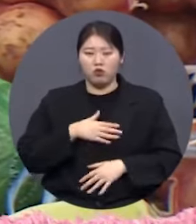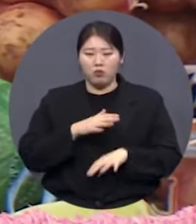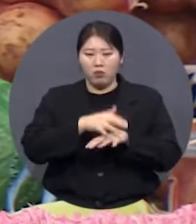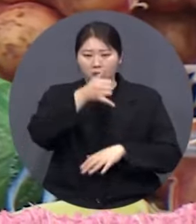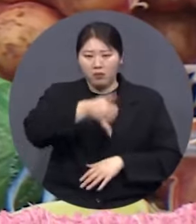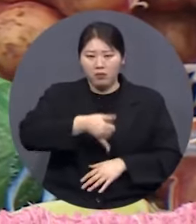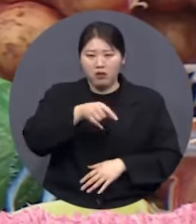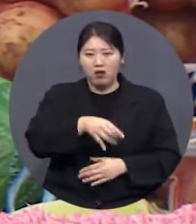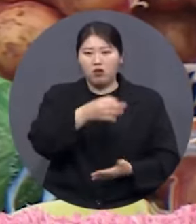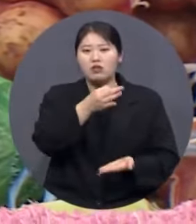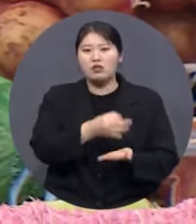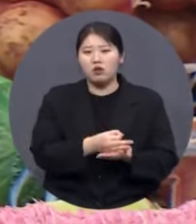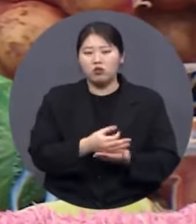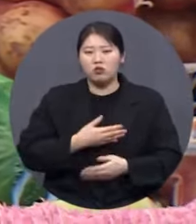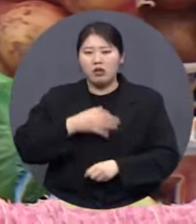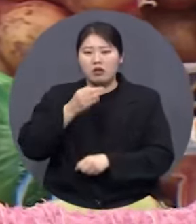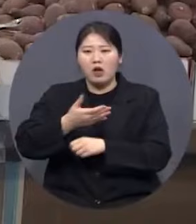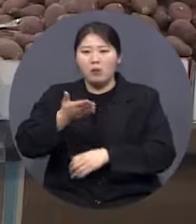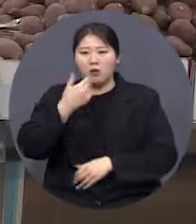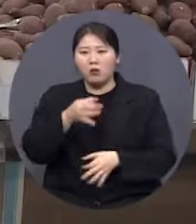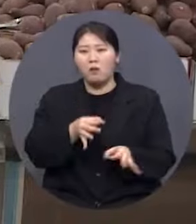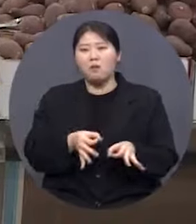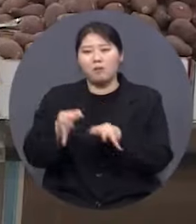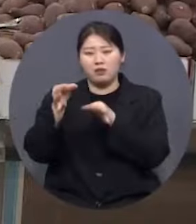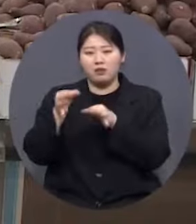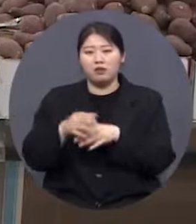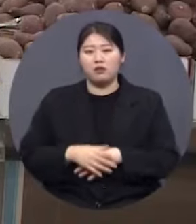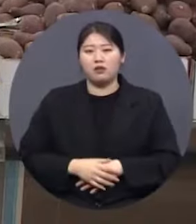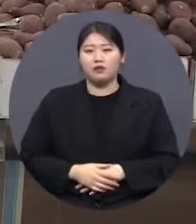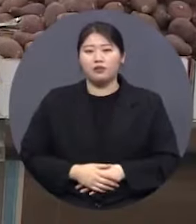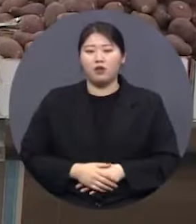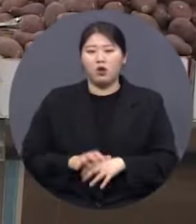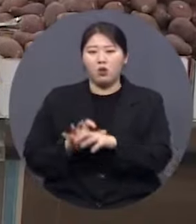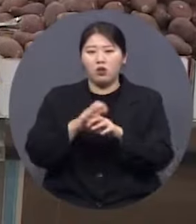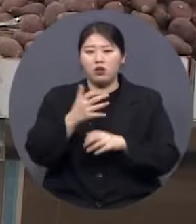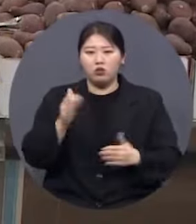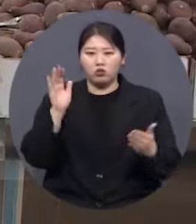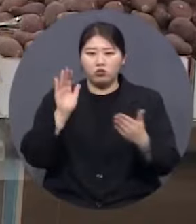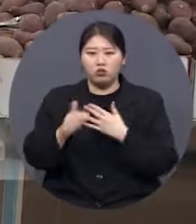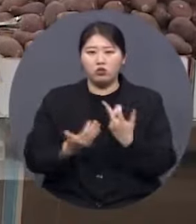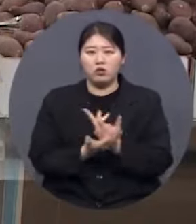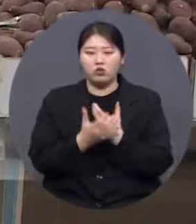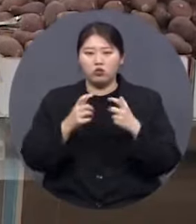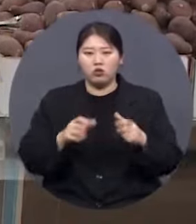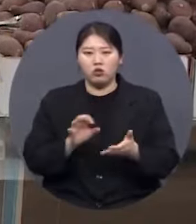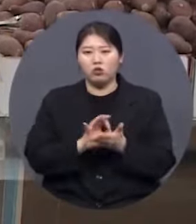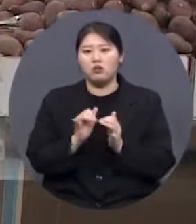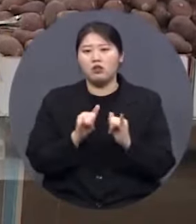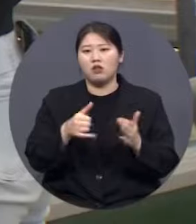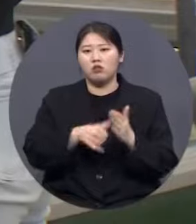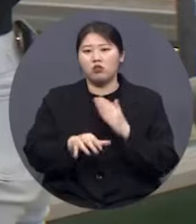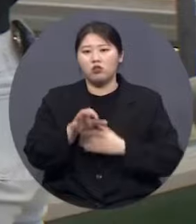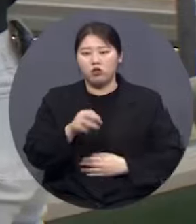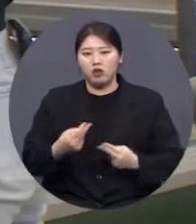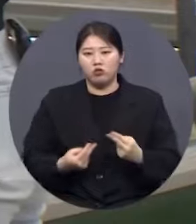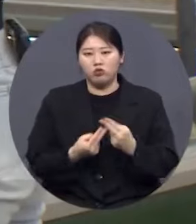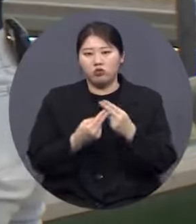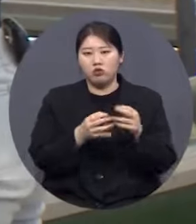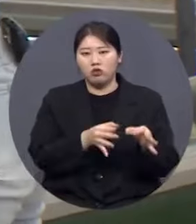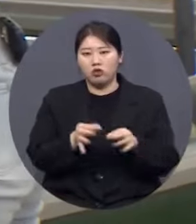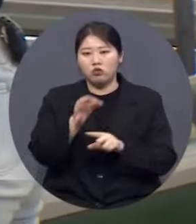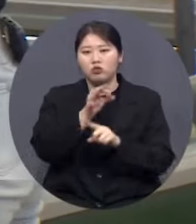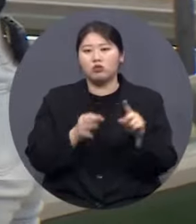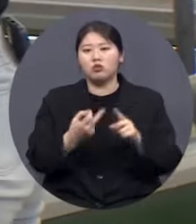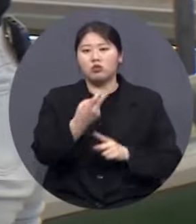싸고 우리가 사 먹는 건 금값이고. 코로나19 팬데믹 이후 제주 지역 소비자 물가 누적 상승률은